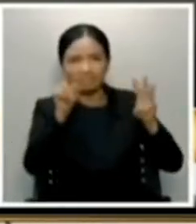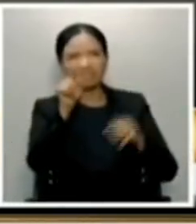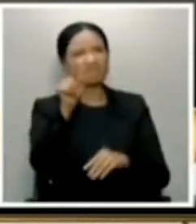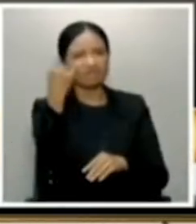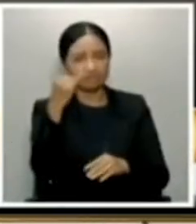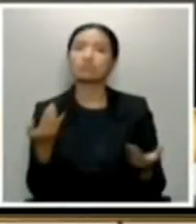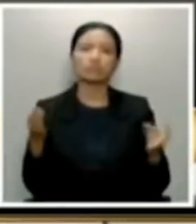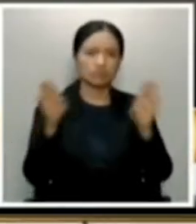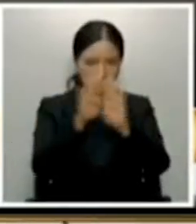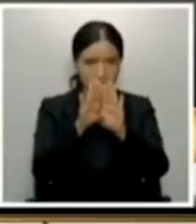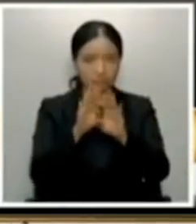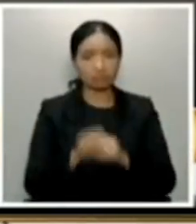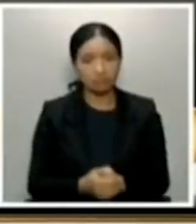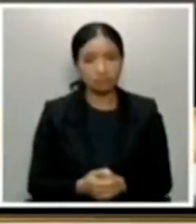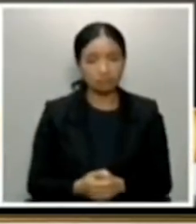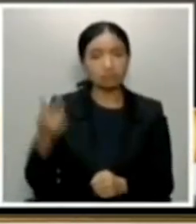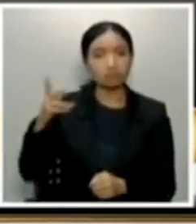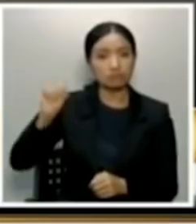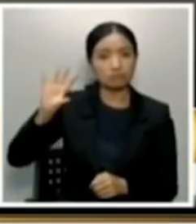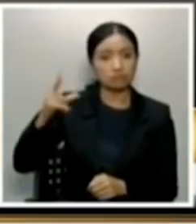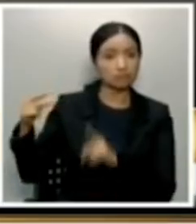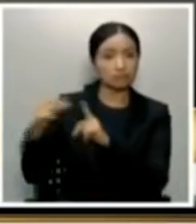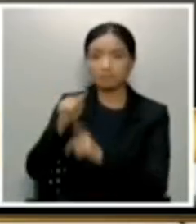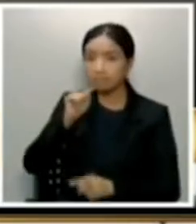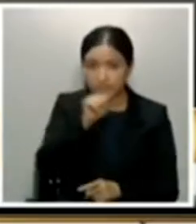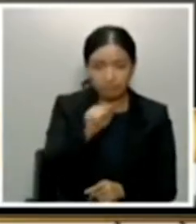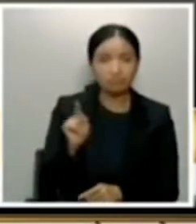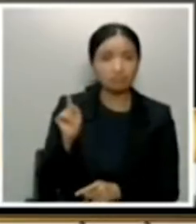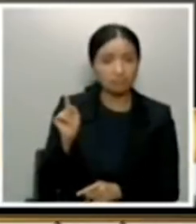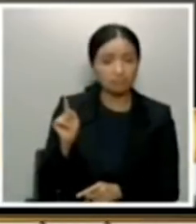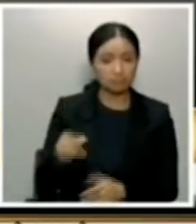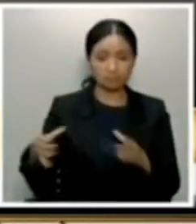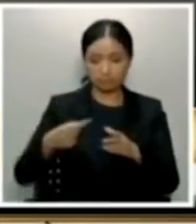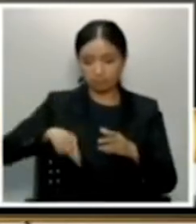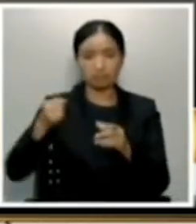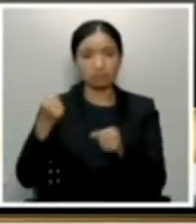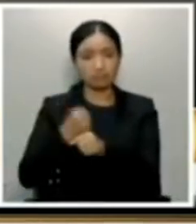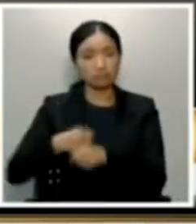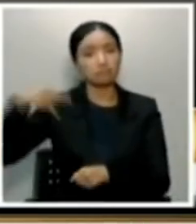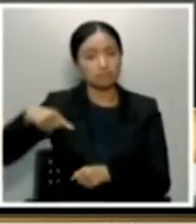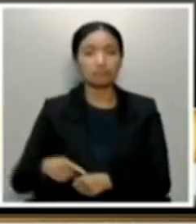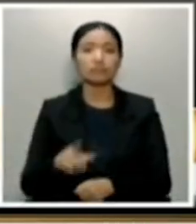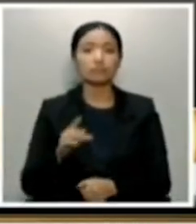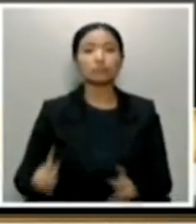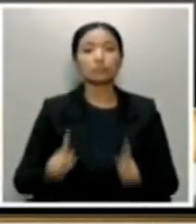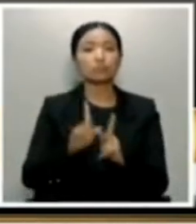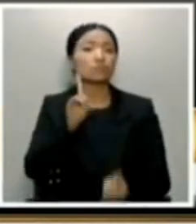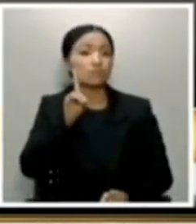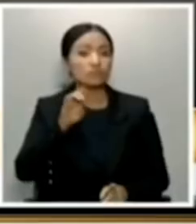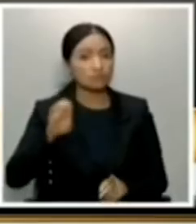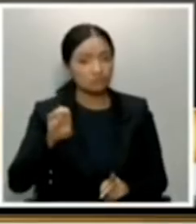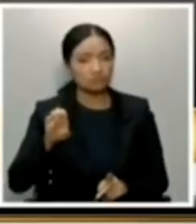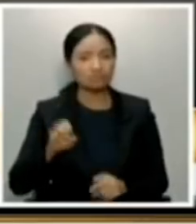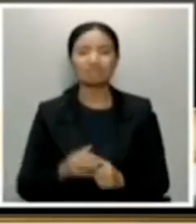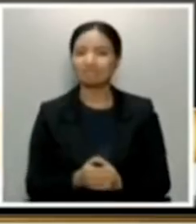บไซต์ได้คำสั่งคสช.นี้ตั้งคณะทำงานพิเศษขึ้นมาโดยดีอีไม่ต้องผ่านกระ